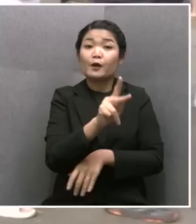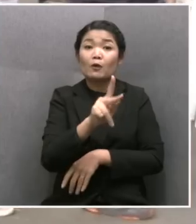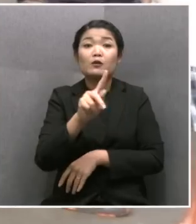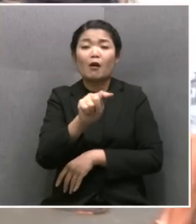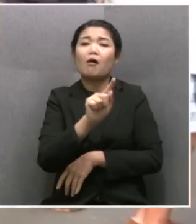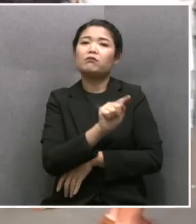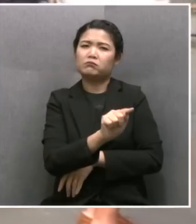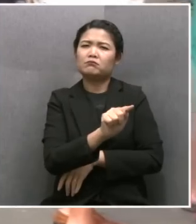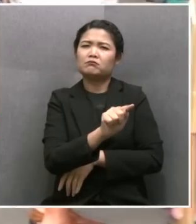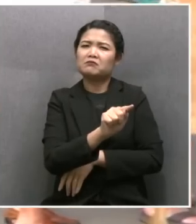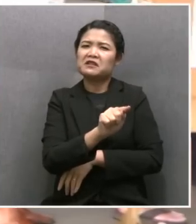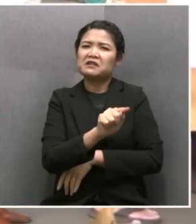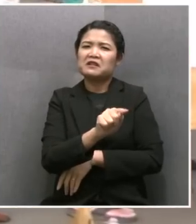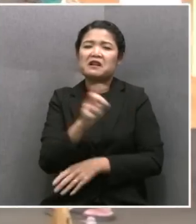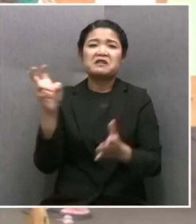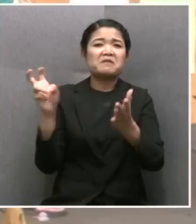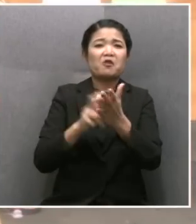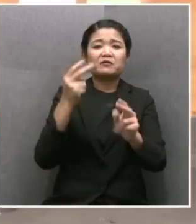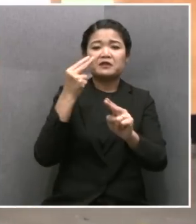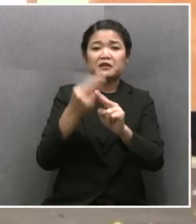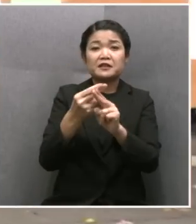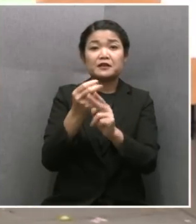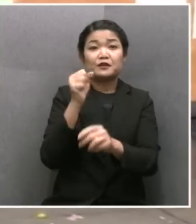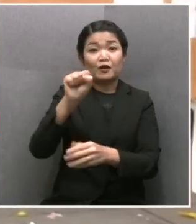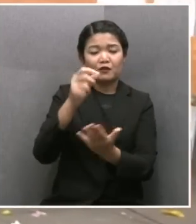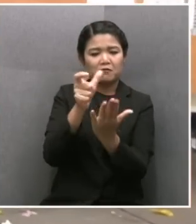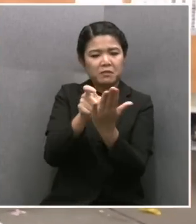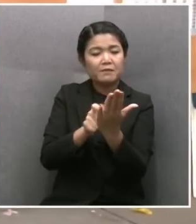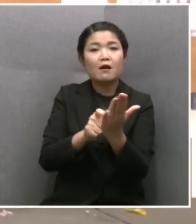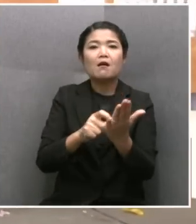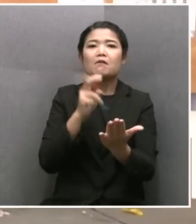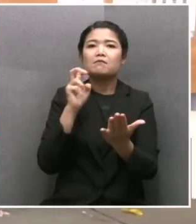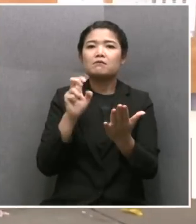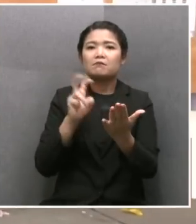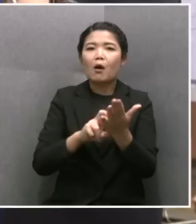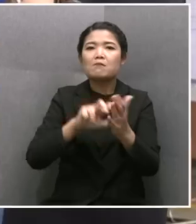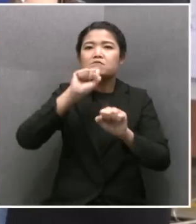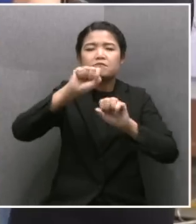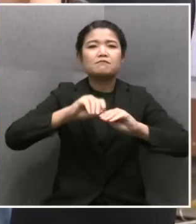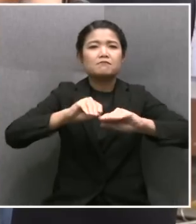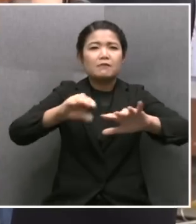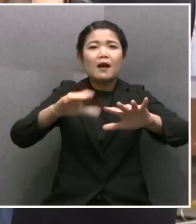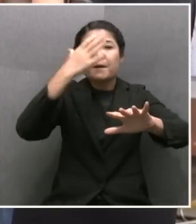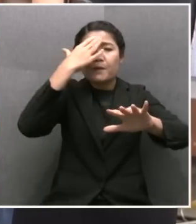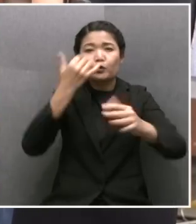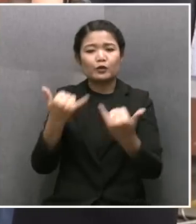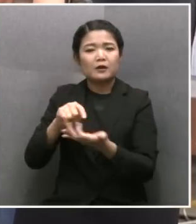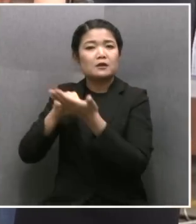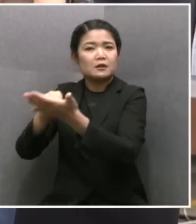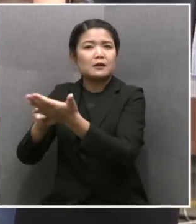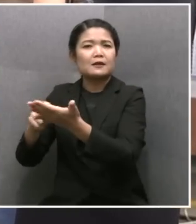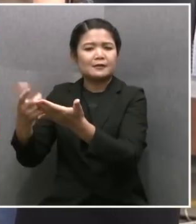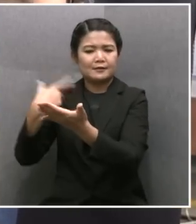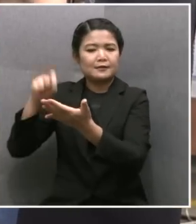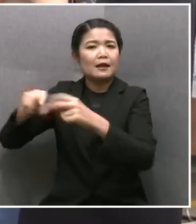กกตประกาศรับรองรายชื่อส.สอย่างเป็นทงทางการระหว่างที่มีการยื่นศาปกครองวินิจฉัยเรื่องนี้กัน